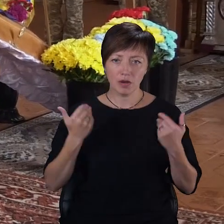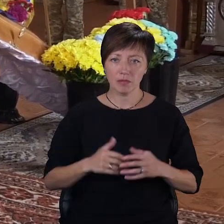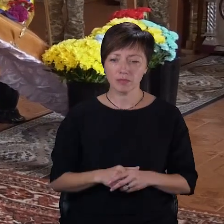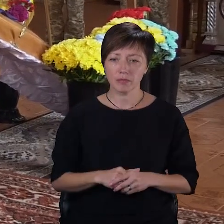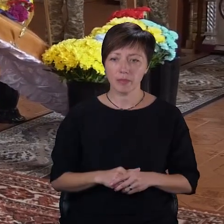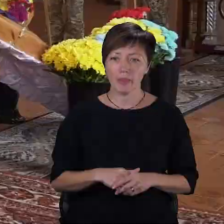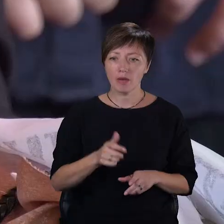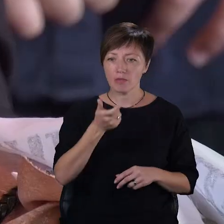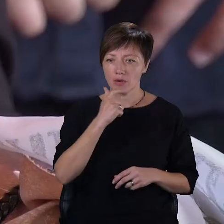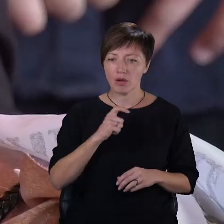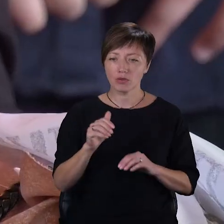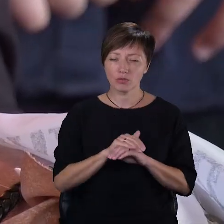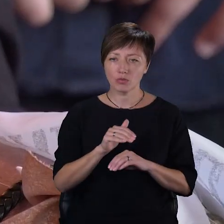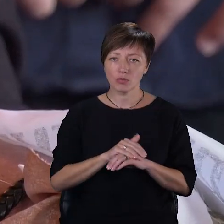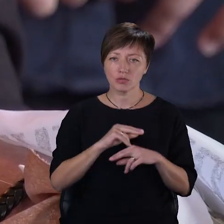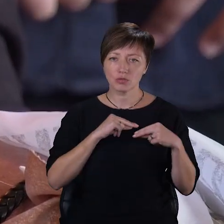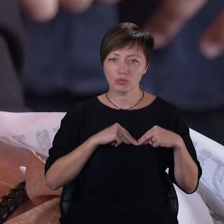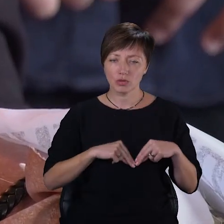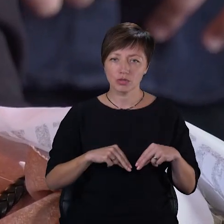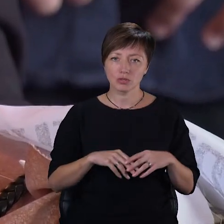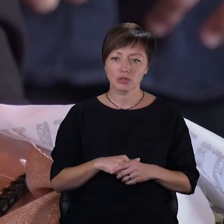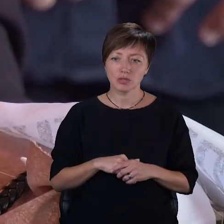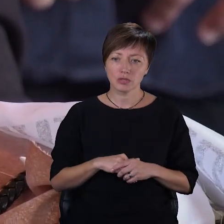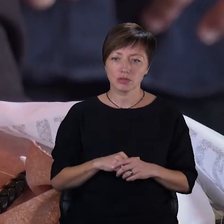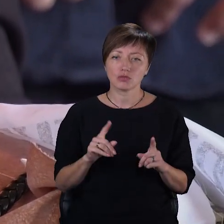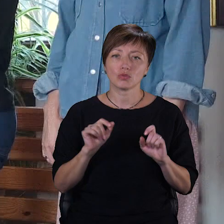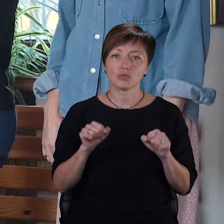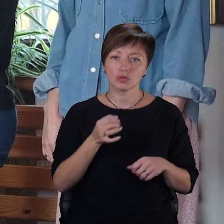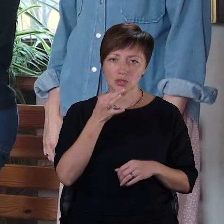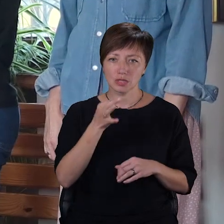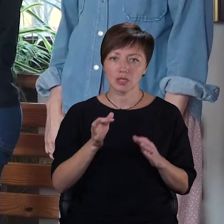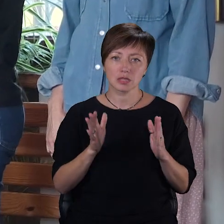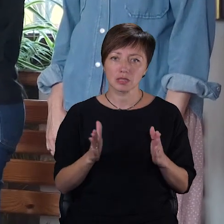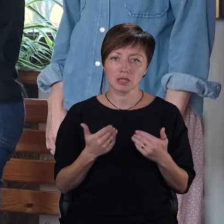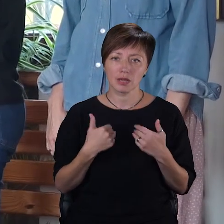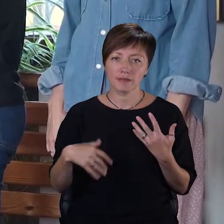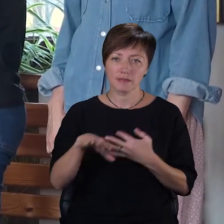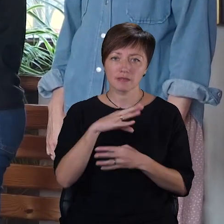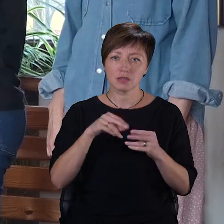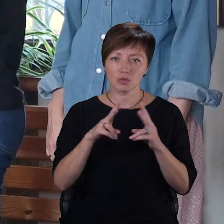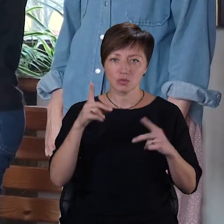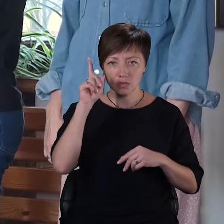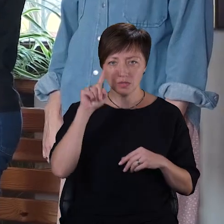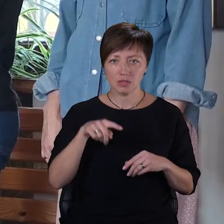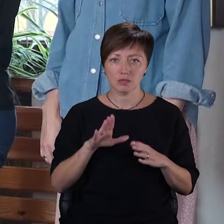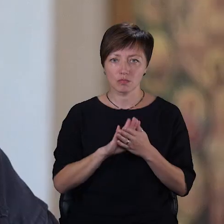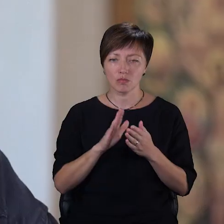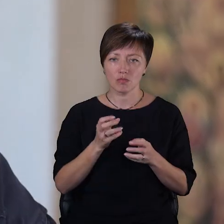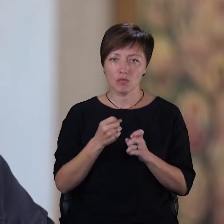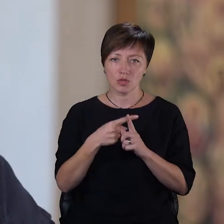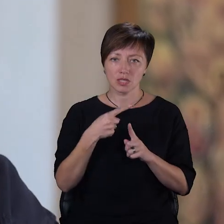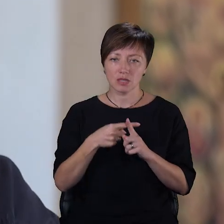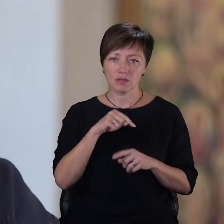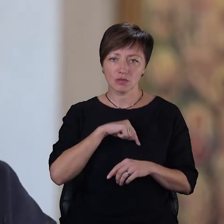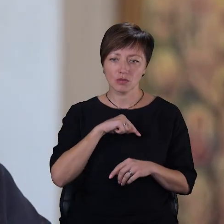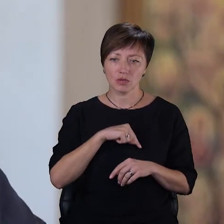Порядочний, добрий, трудящий. Ну, те, що я можу сказати. Тільки, не тільки я, а всі, хто його знає, тільки з позитивної сторони. В